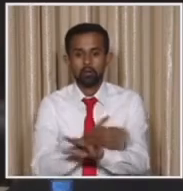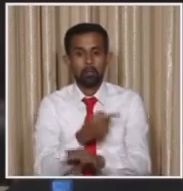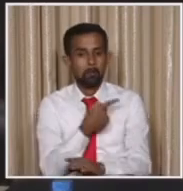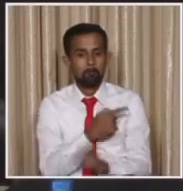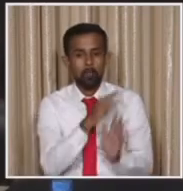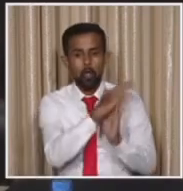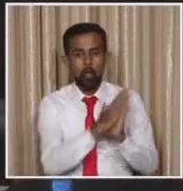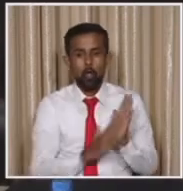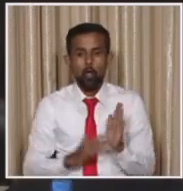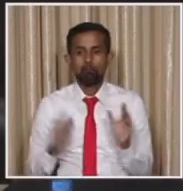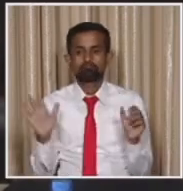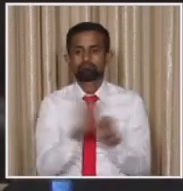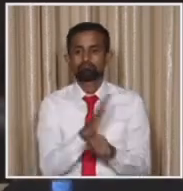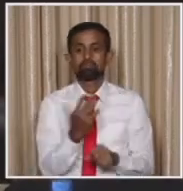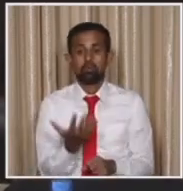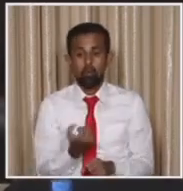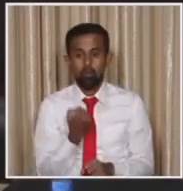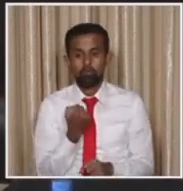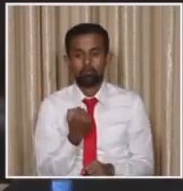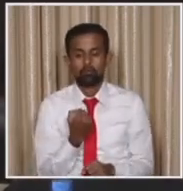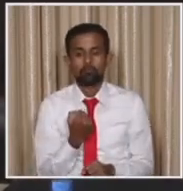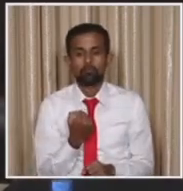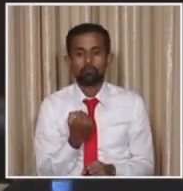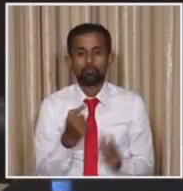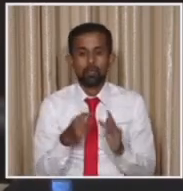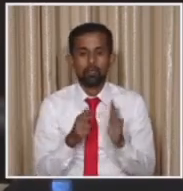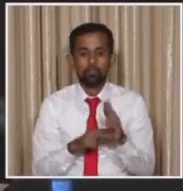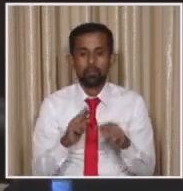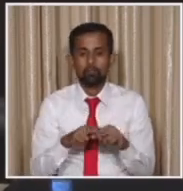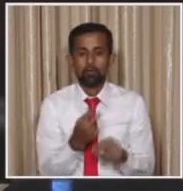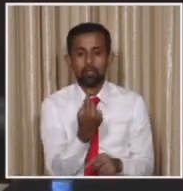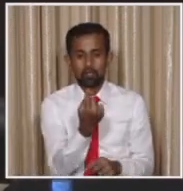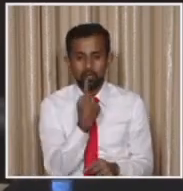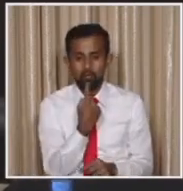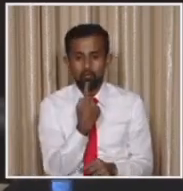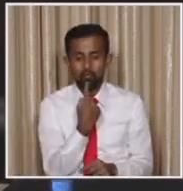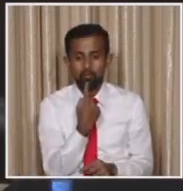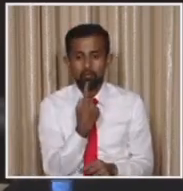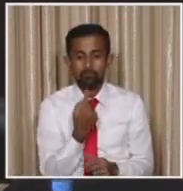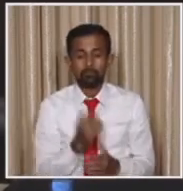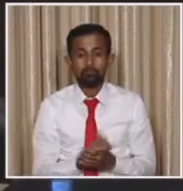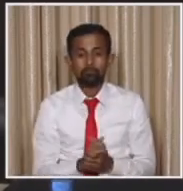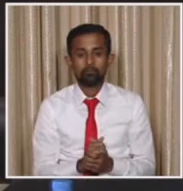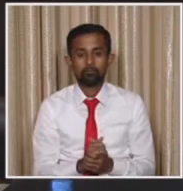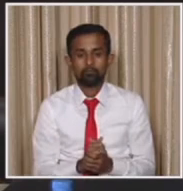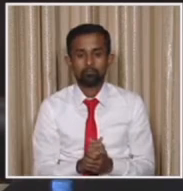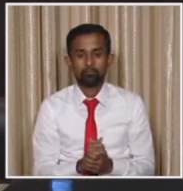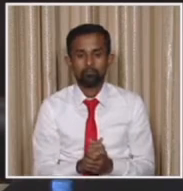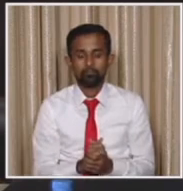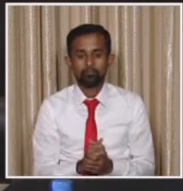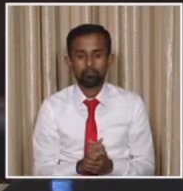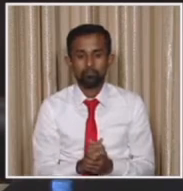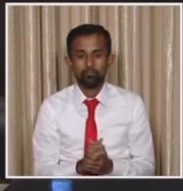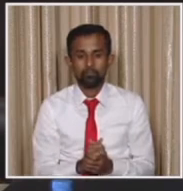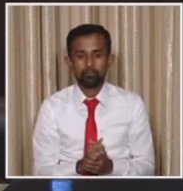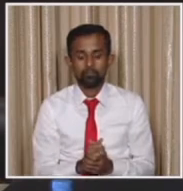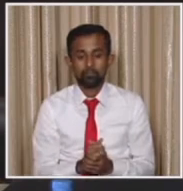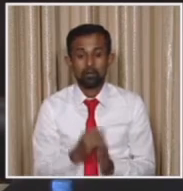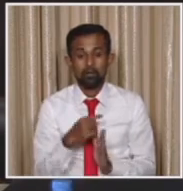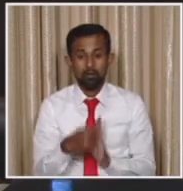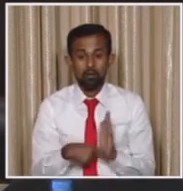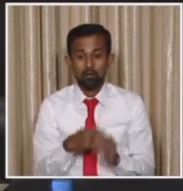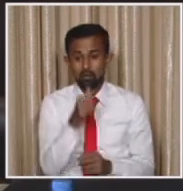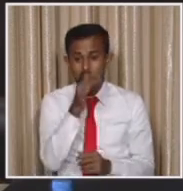මේ සියලු දේවල් කරන්න සිද්ධ වෙලා තියෙනවා. ඇත්ත වශයෙන්ම IMF එක කිව්වා there are corruption vulnerabilities in Sri Lanka, you have to stop